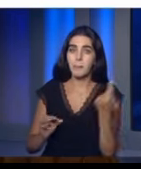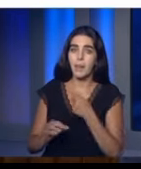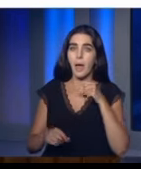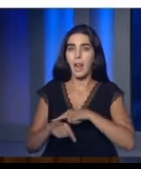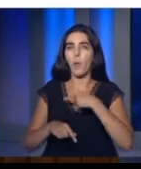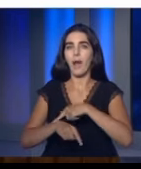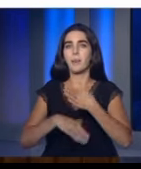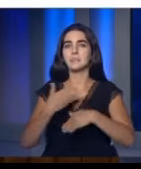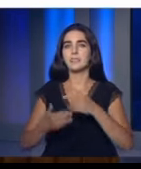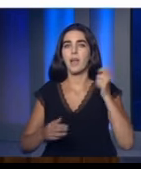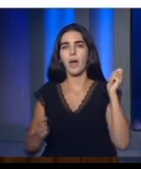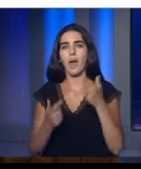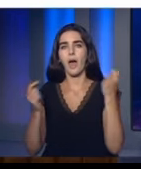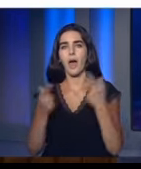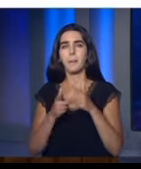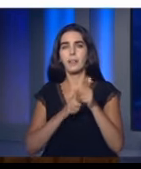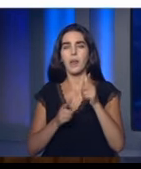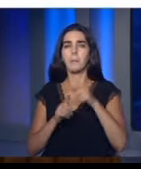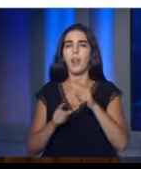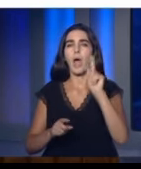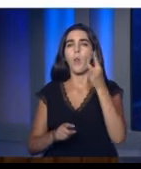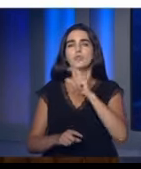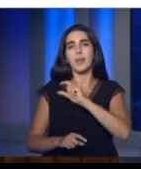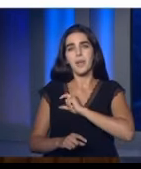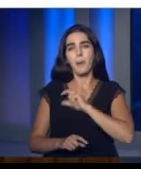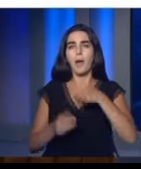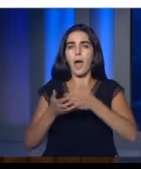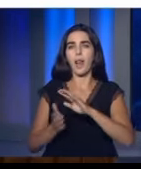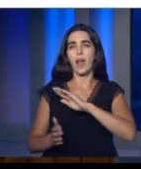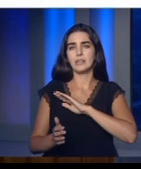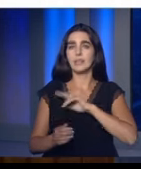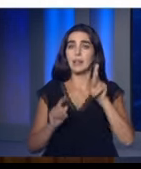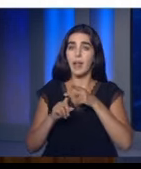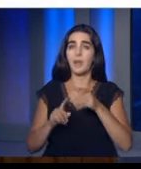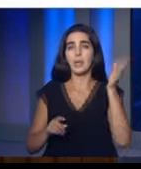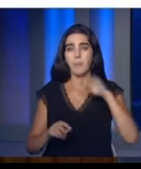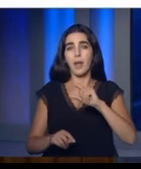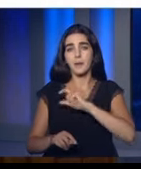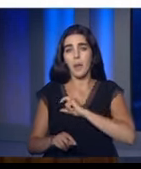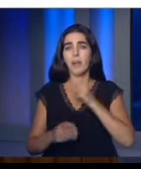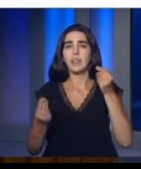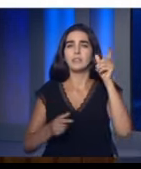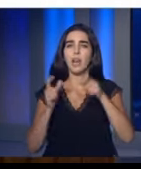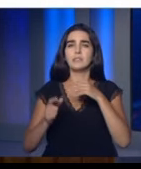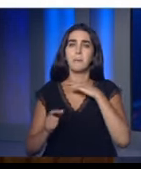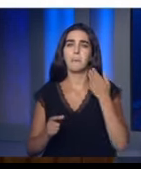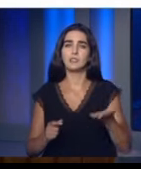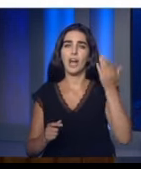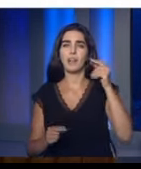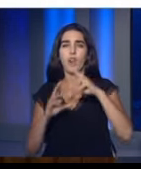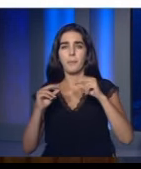أنه نحن بهمنا أن يصير في وقف إطلاق نار، أول شيء رحمة بأهلنا بغزة، وثانياً يعني كمان رحمة